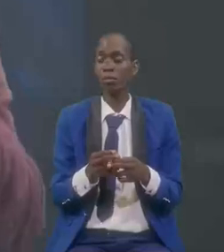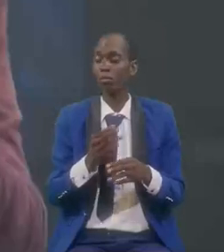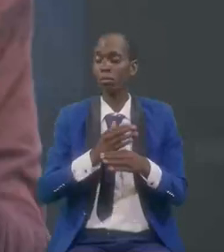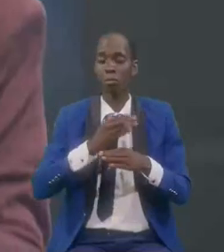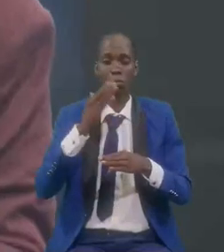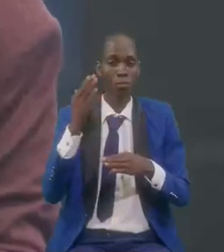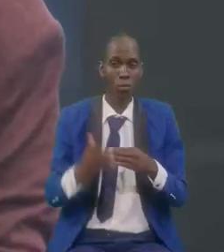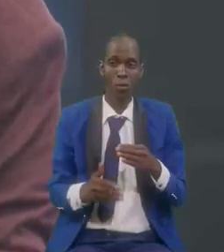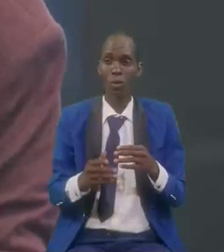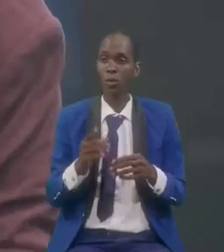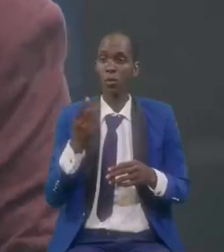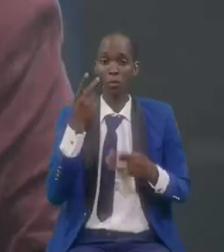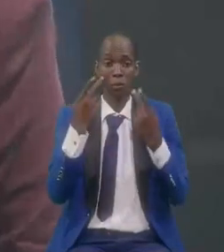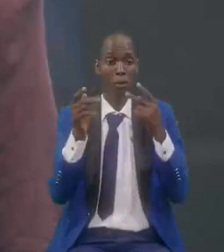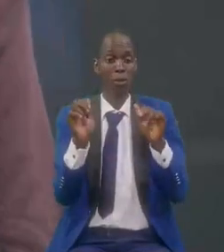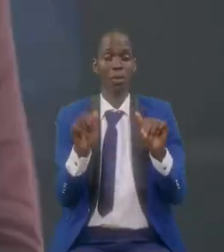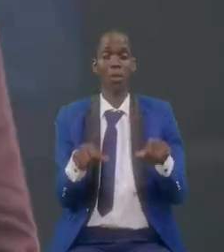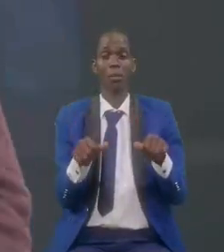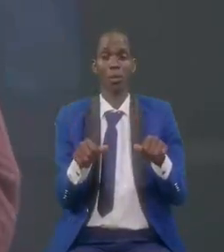Définie, visible,